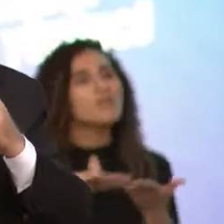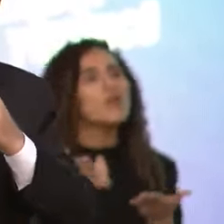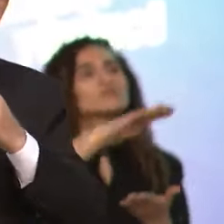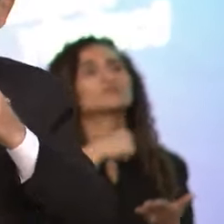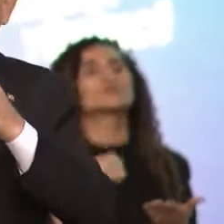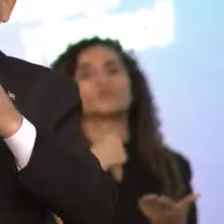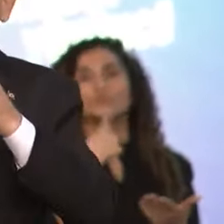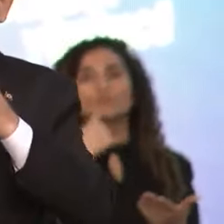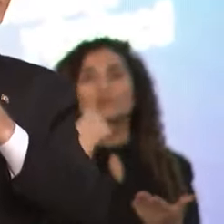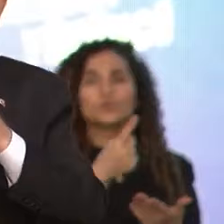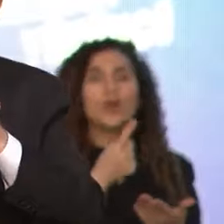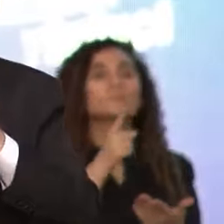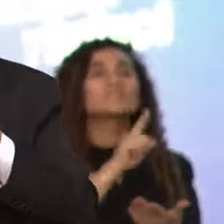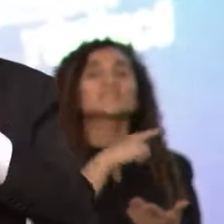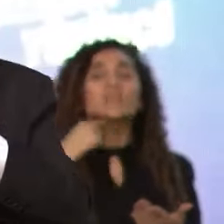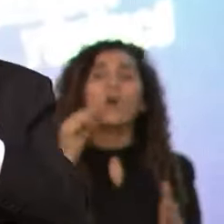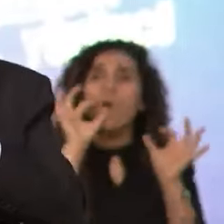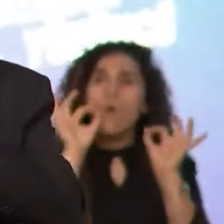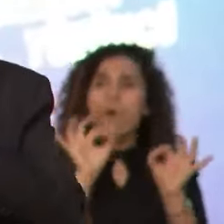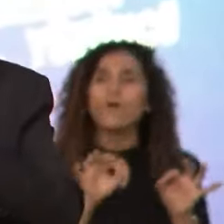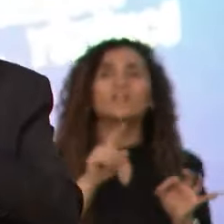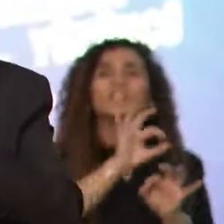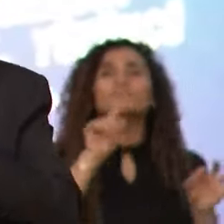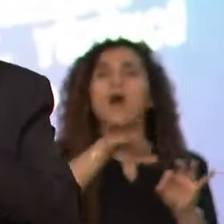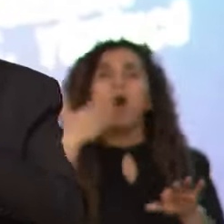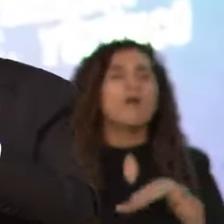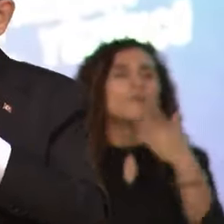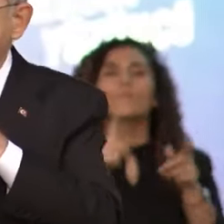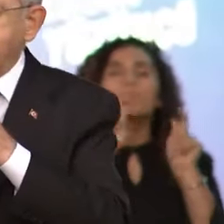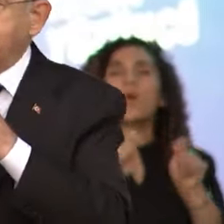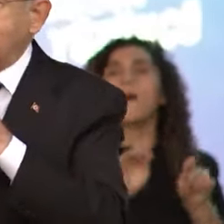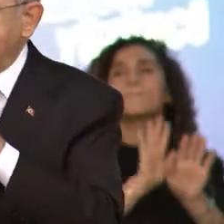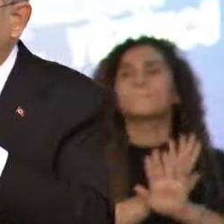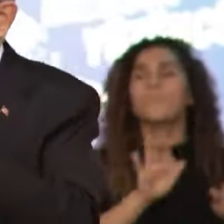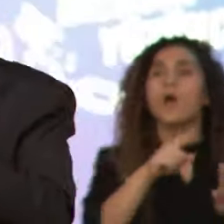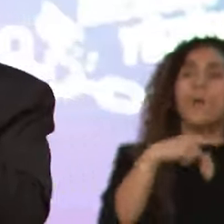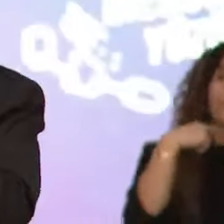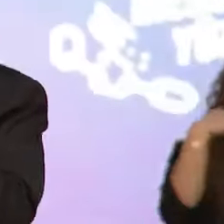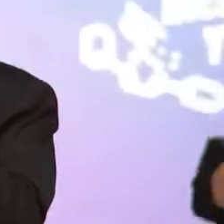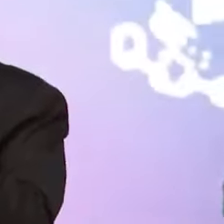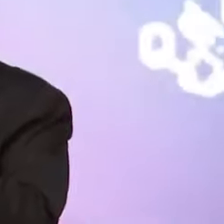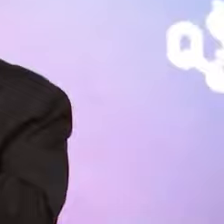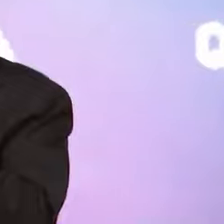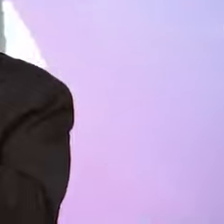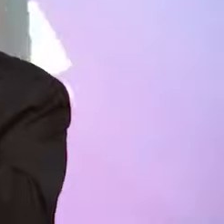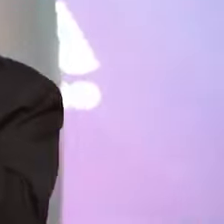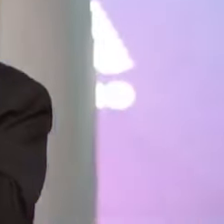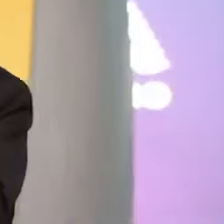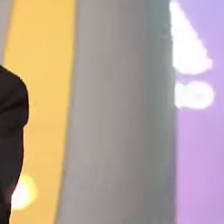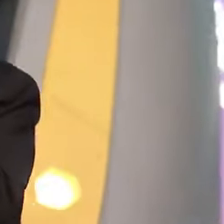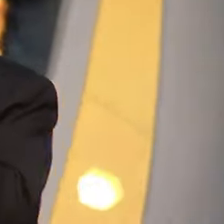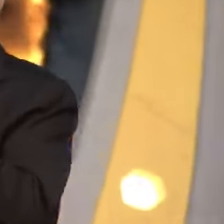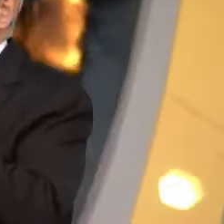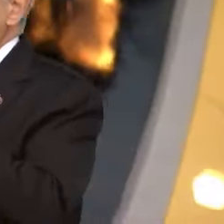söyledim. Sakın ola ki hiçbir ayrım yapmayın. Eğer bir pozitif ayrımcılık yapacaksanız